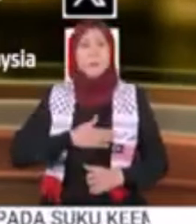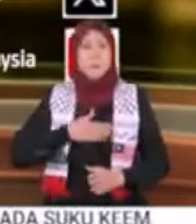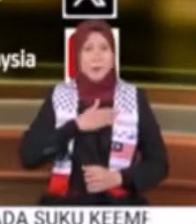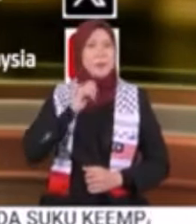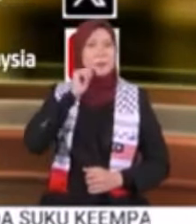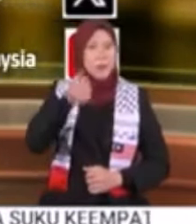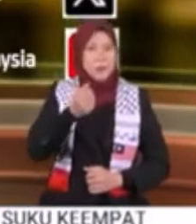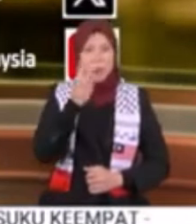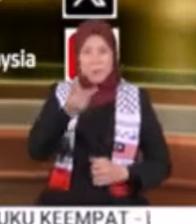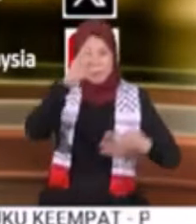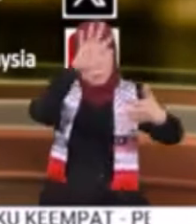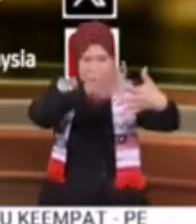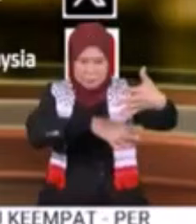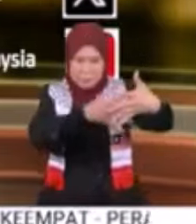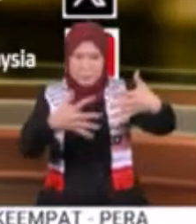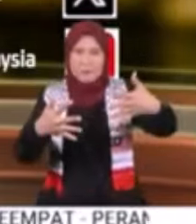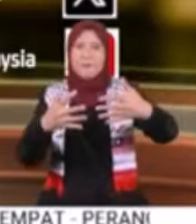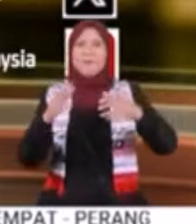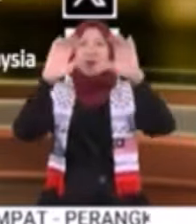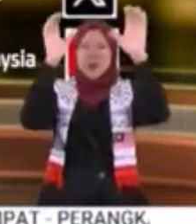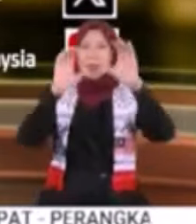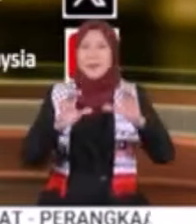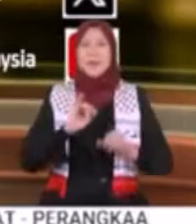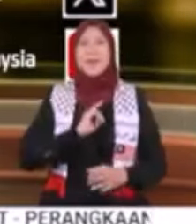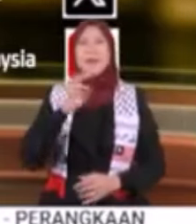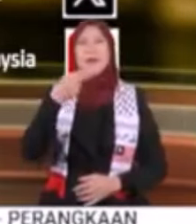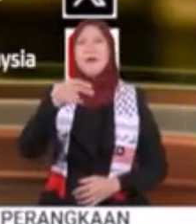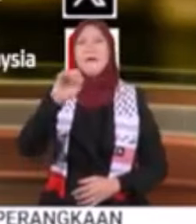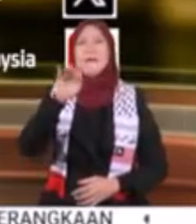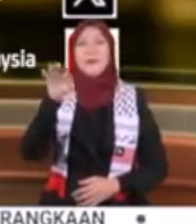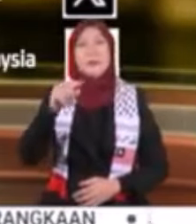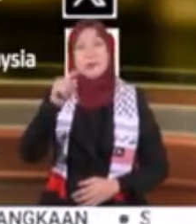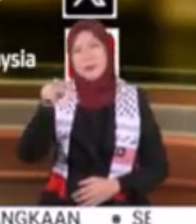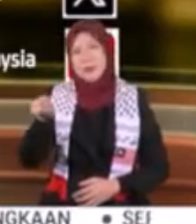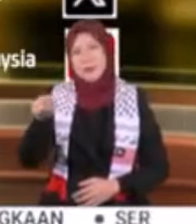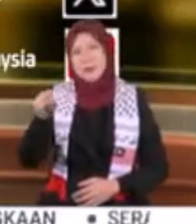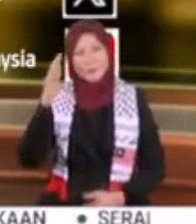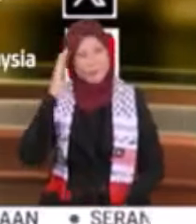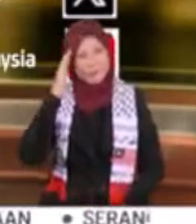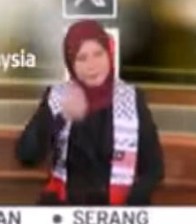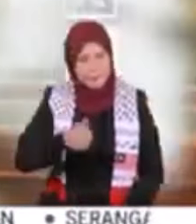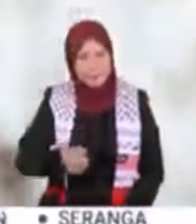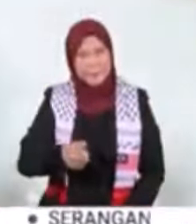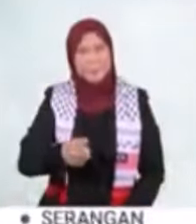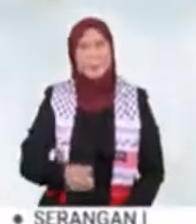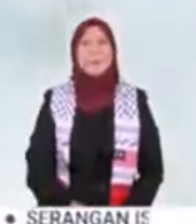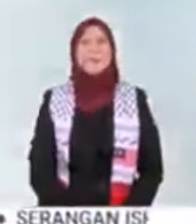ramalan cuaca sepanjang hari esok. Saya Wan Hafiz, Assalamualaikum dan Salam Malaysia Madani.